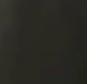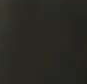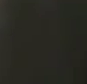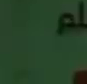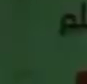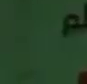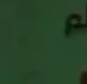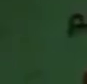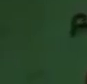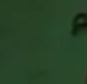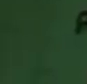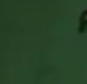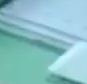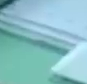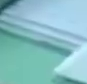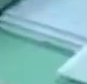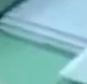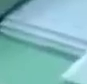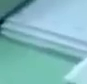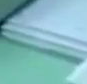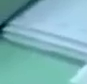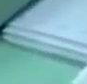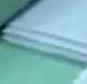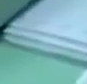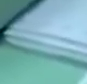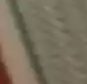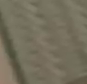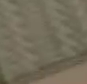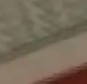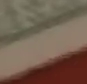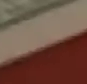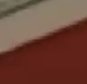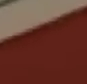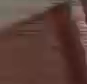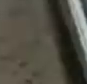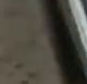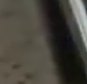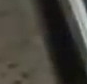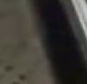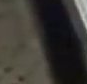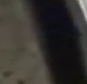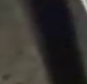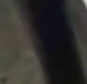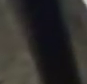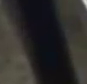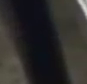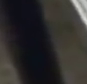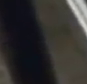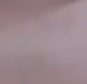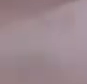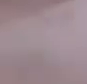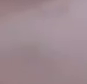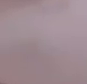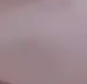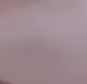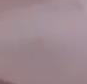الكرا ويعيش ويقري ولادو وهو مسكين يرقد بلا ما يخمم كيفاش يكمل لا 3ème semaine du mois ماشي ميم با لا 4ème semaine du